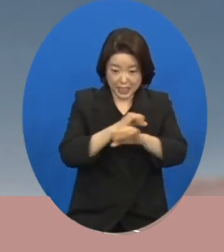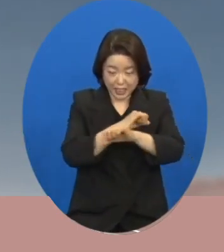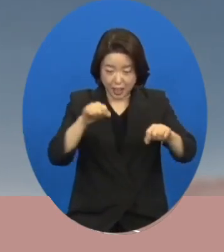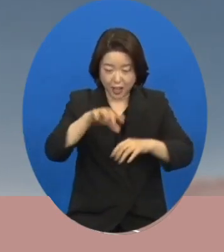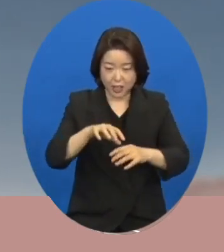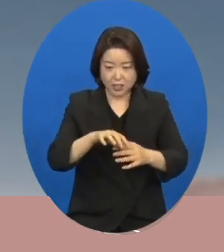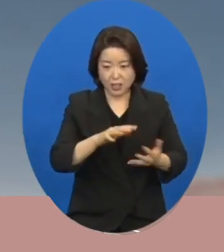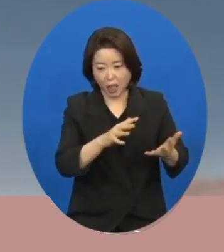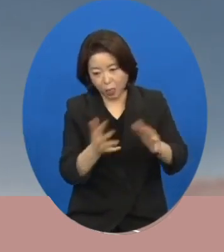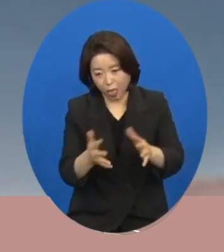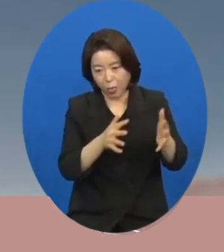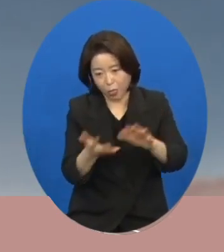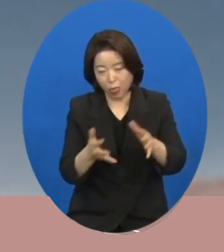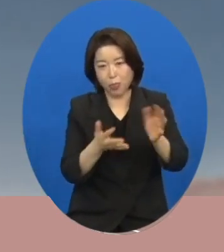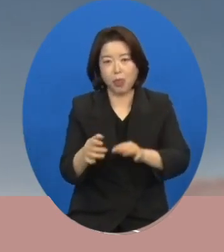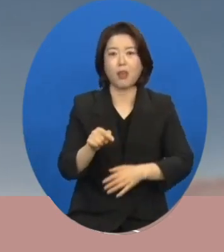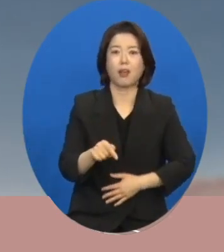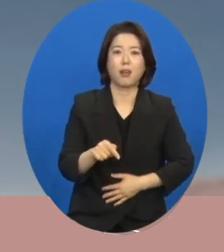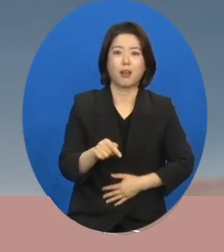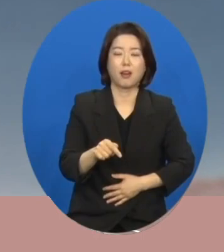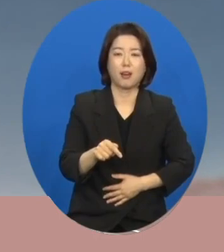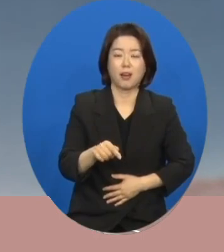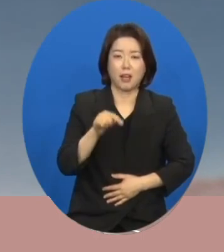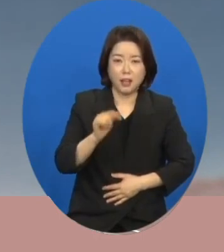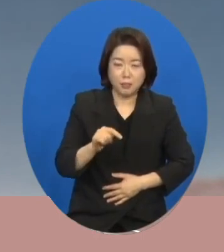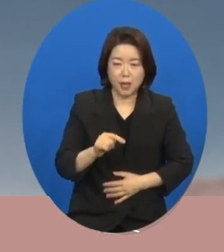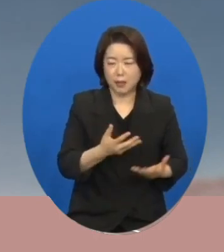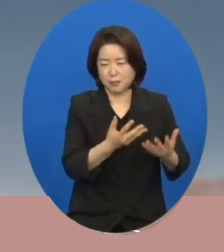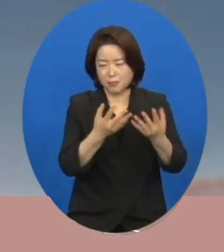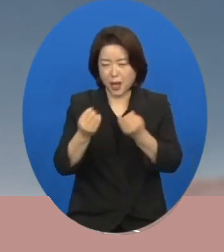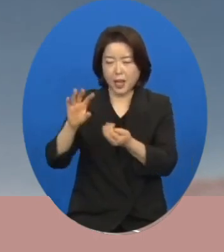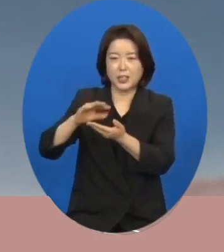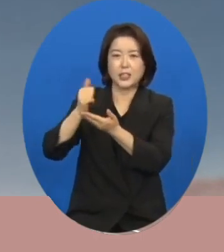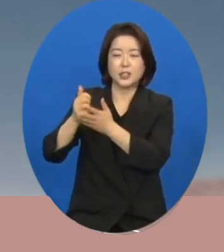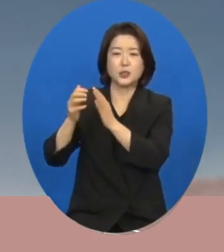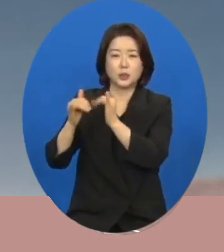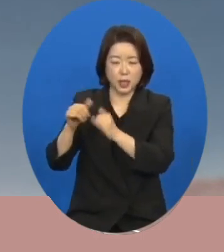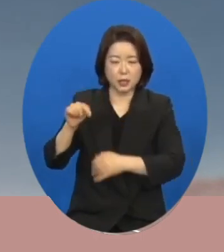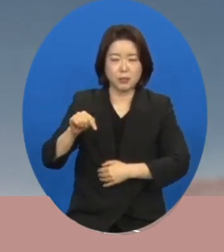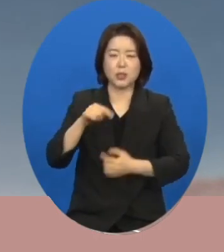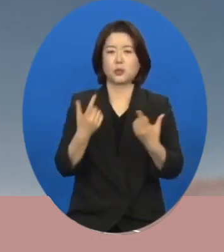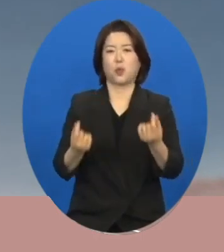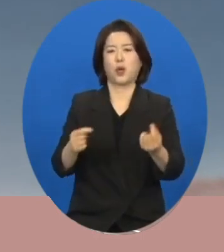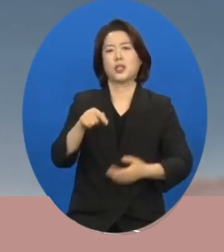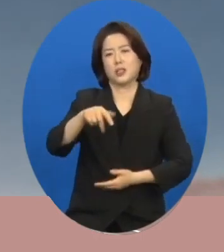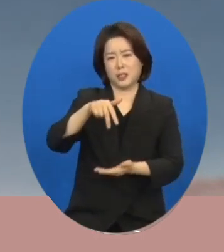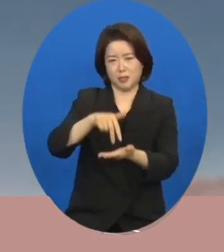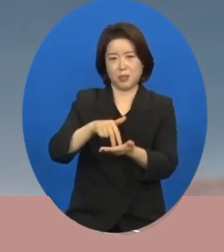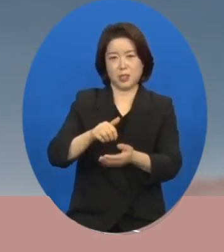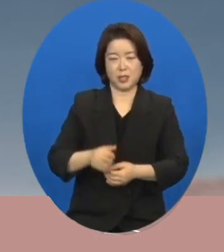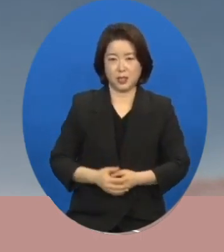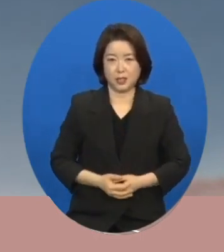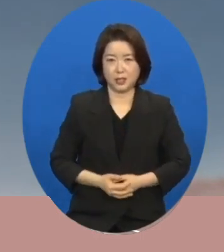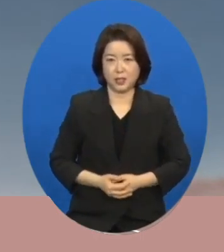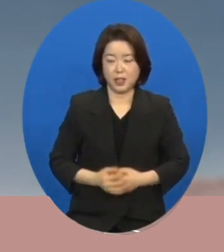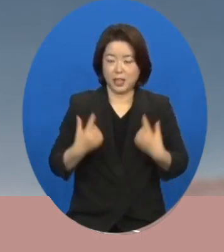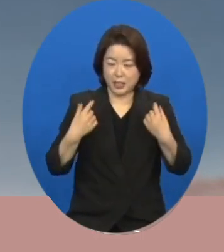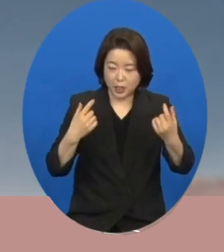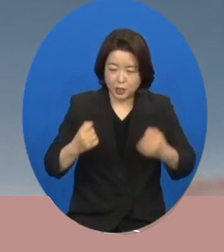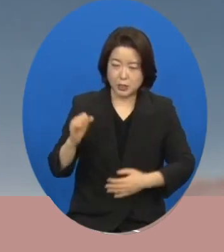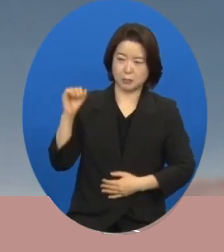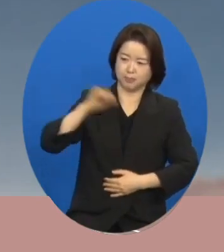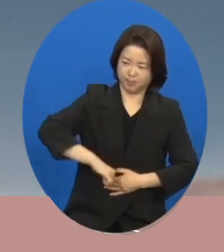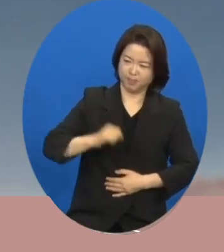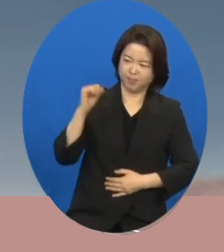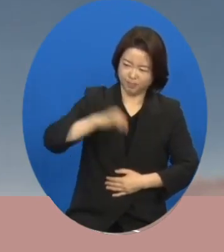많은 그리스도인들이 이와 같은 처지에 있다는 것이죠 여전히 불순종으로 요단강을